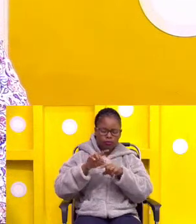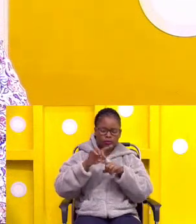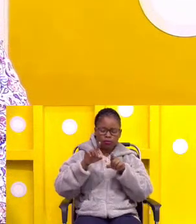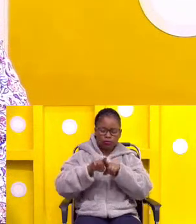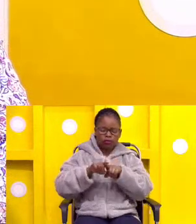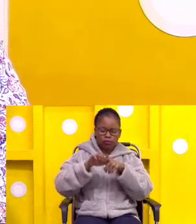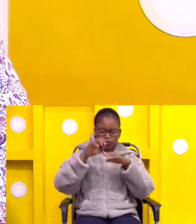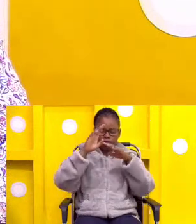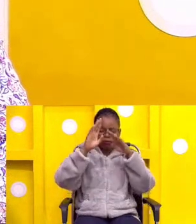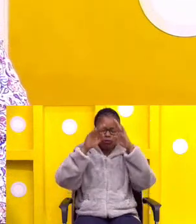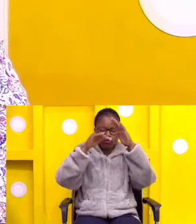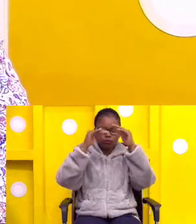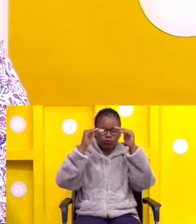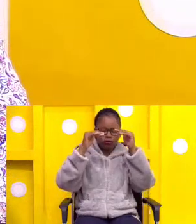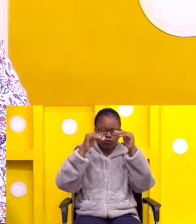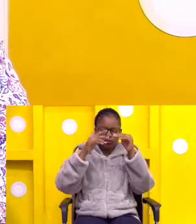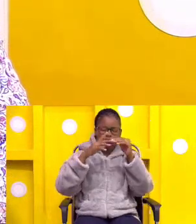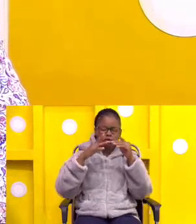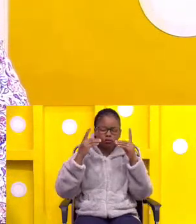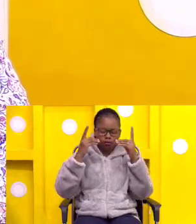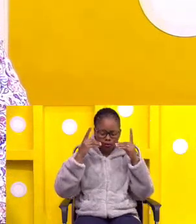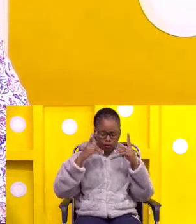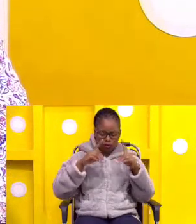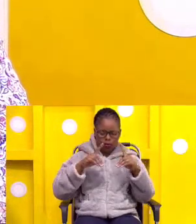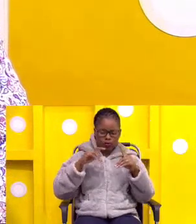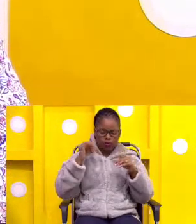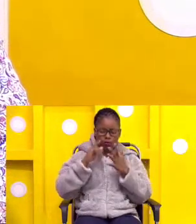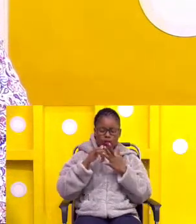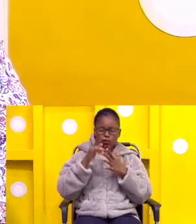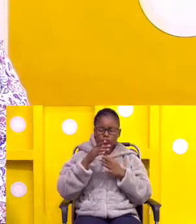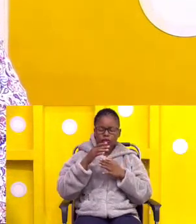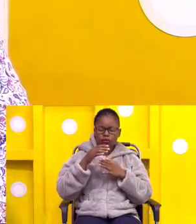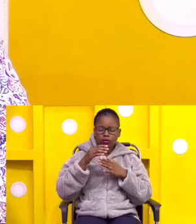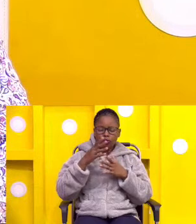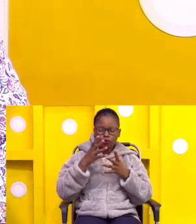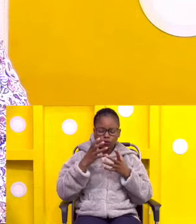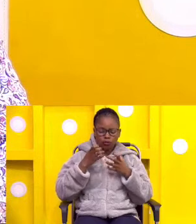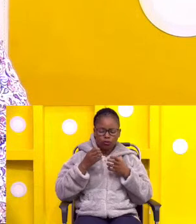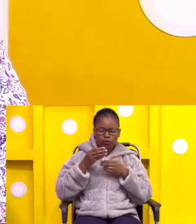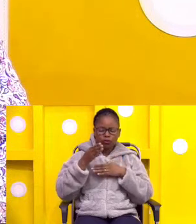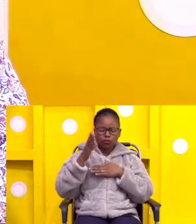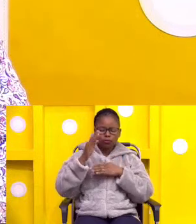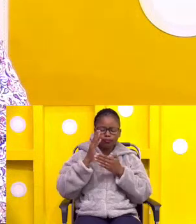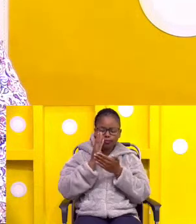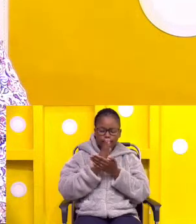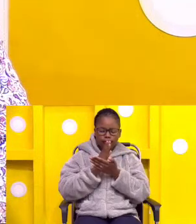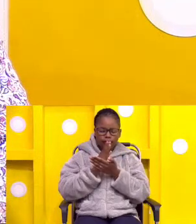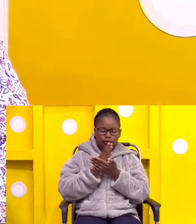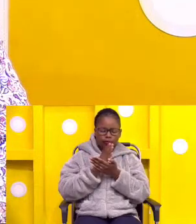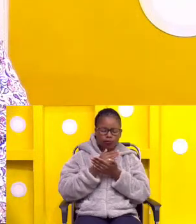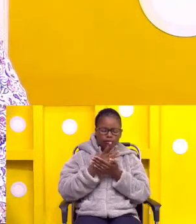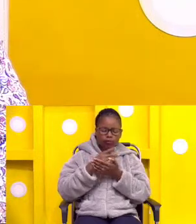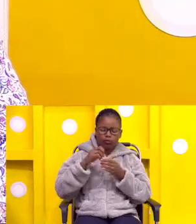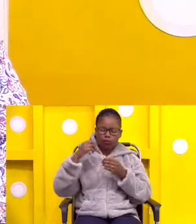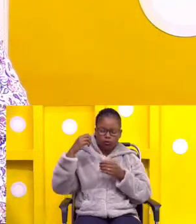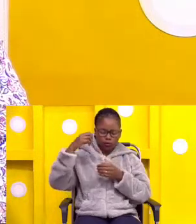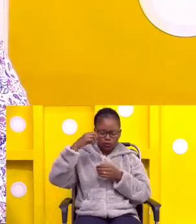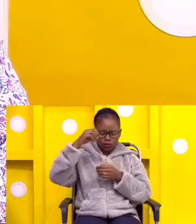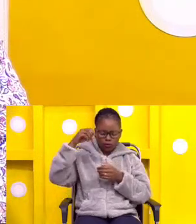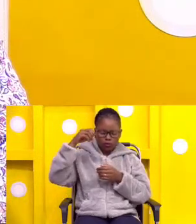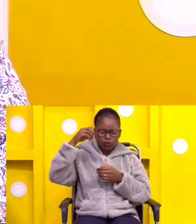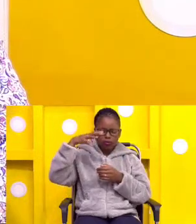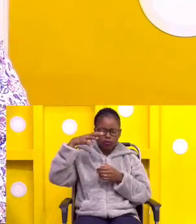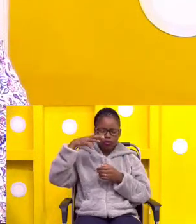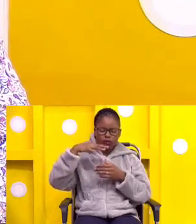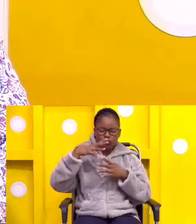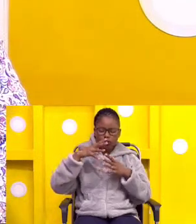Ithuĩ tũtuĩte matua mega na marumu ma kuuga wee nĩwe Ngai. Gũtirĩ Ngai ũngĩ tawe thĩ-inĩ wa mũhuro wa riũa, ona